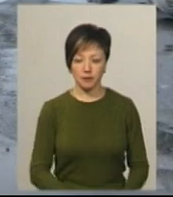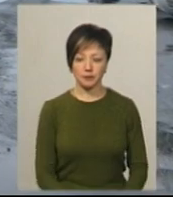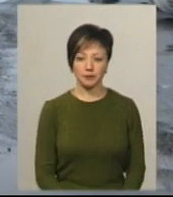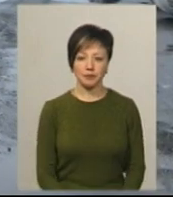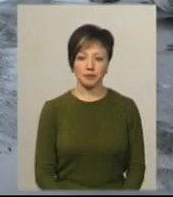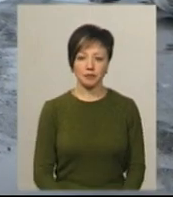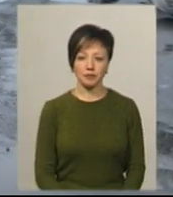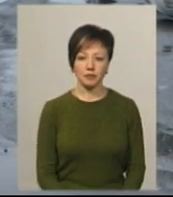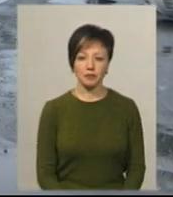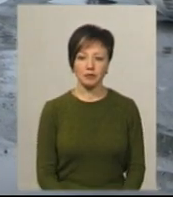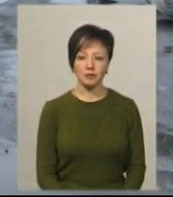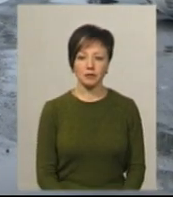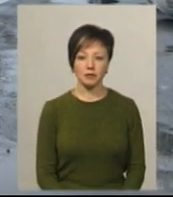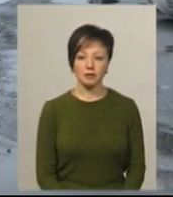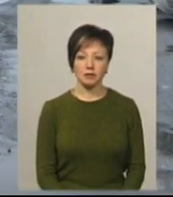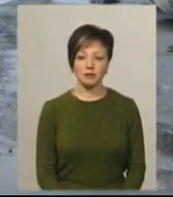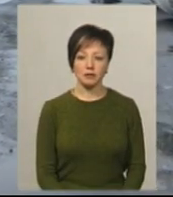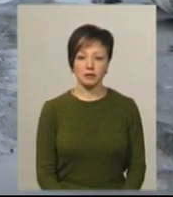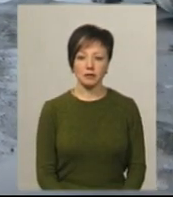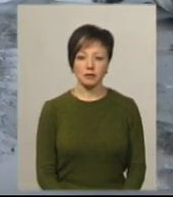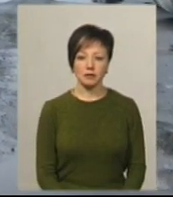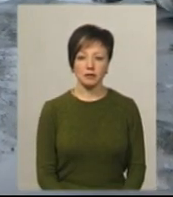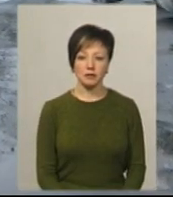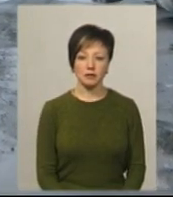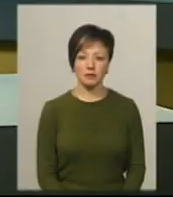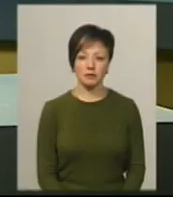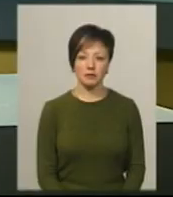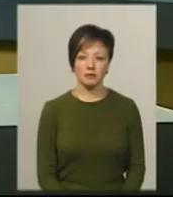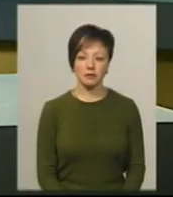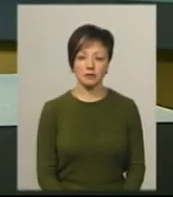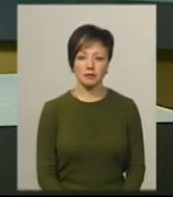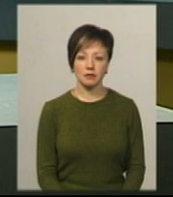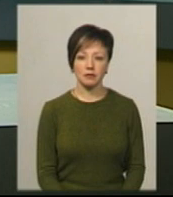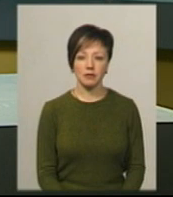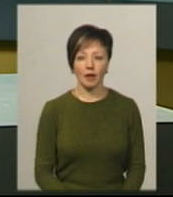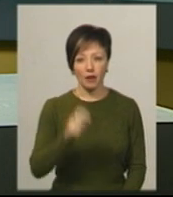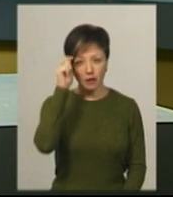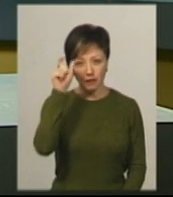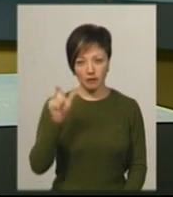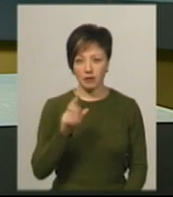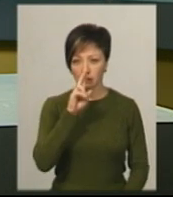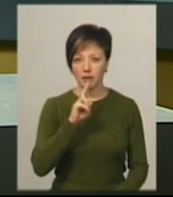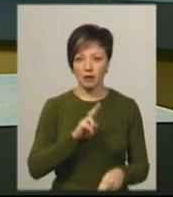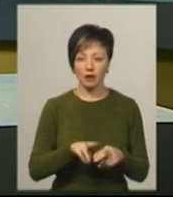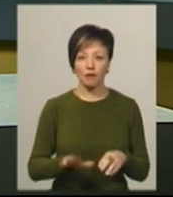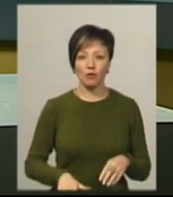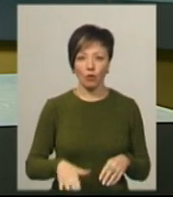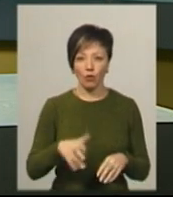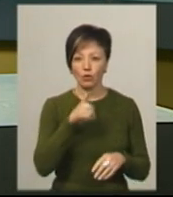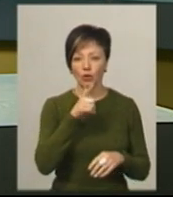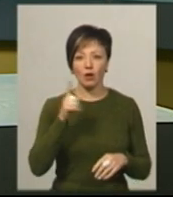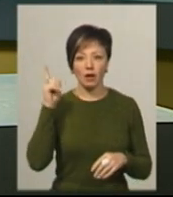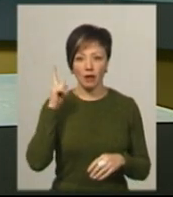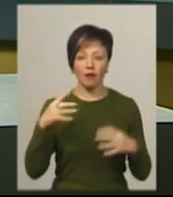Шпилак, Дем'ян Цегольник. Новини на Суспільному. Хмельницький. Він втратив ногу торік на фронті. Попри це